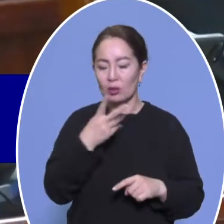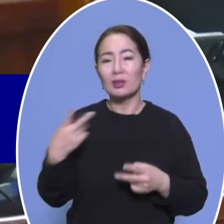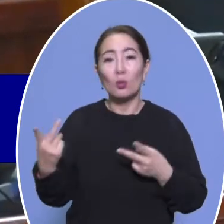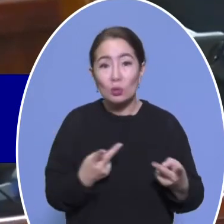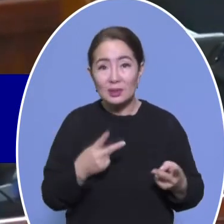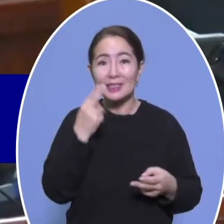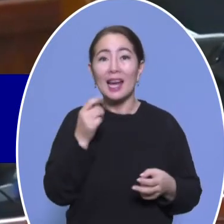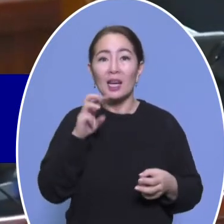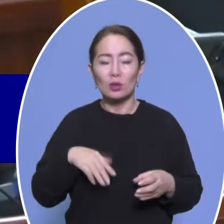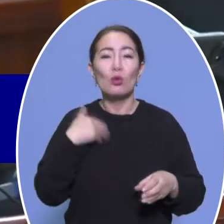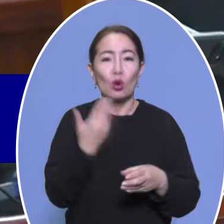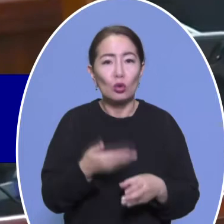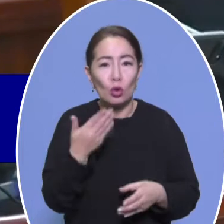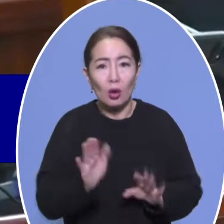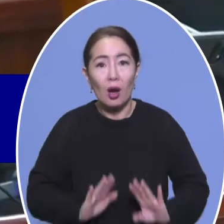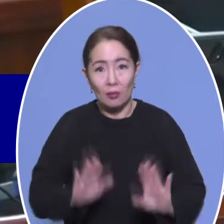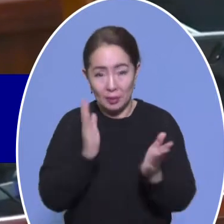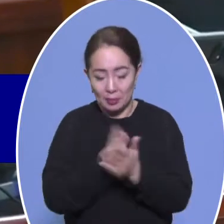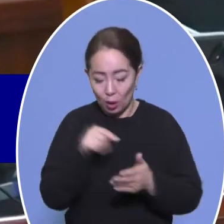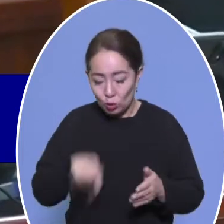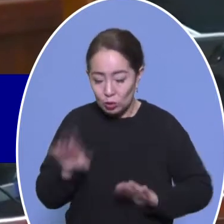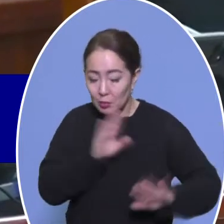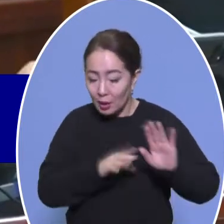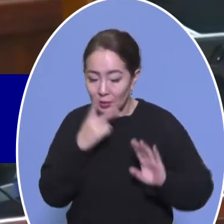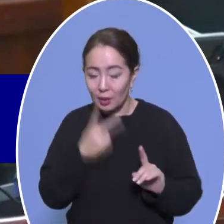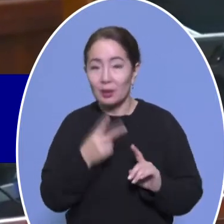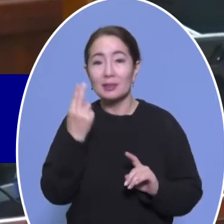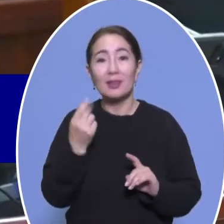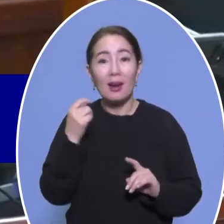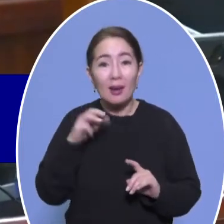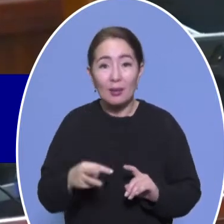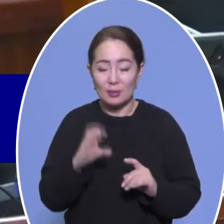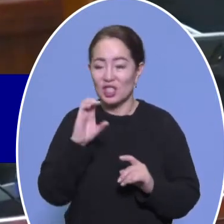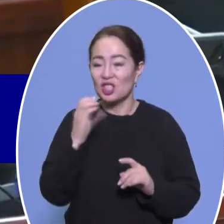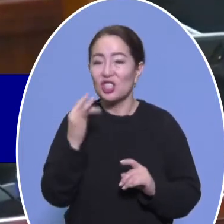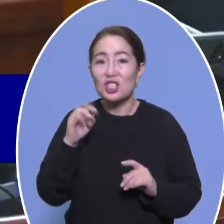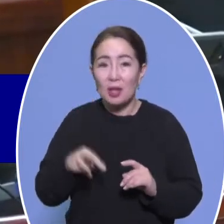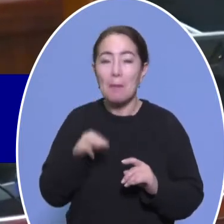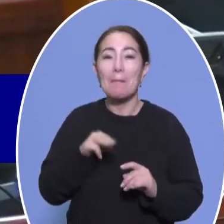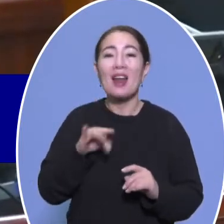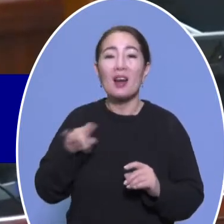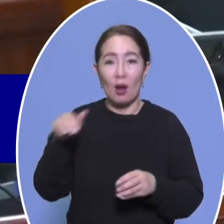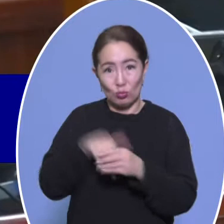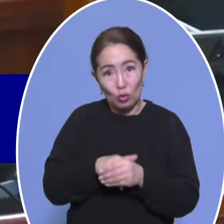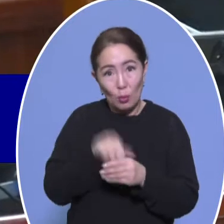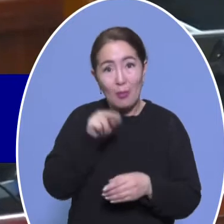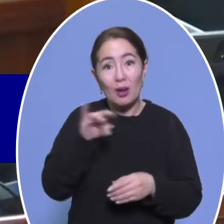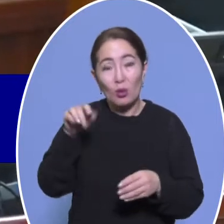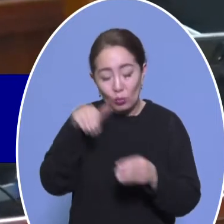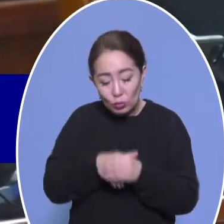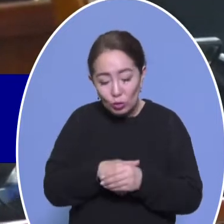25 үйлчлэгийг бид нар цахимаар үзүүлжээ. За өнөөдрийн байдлаар цахим системийн одоо програм хангамжин дээр